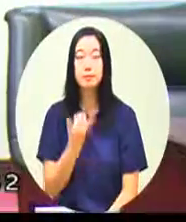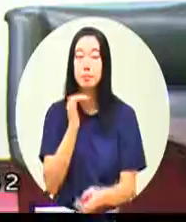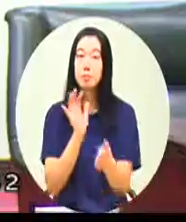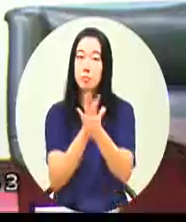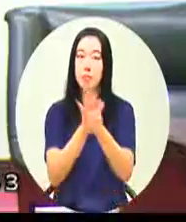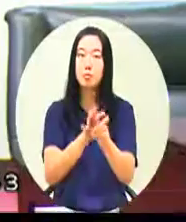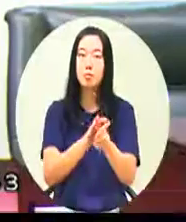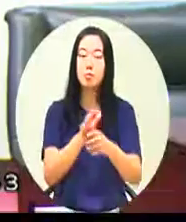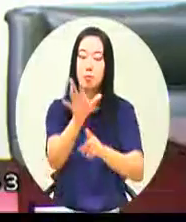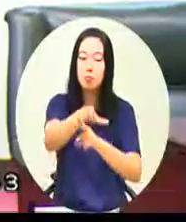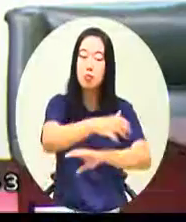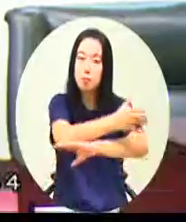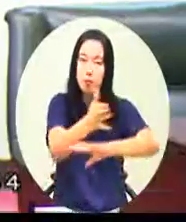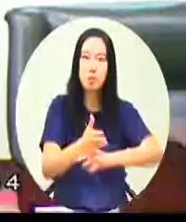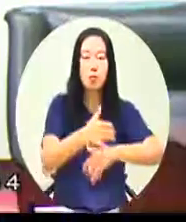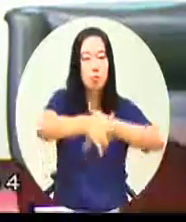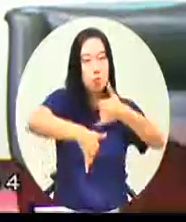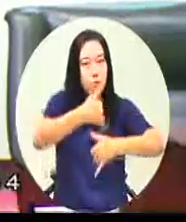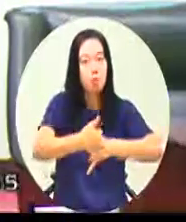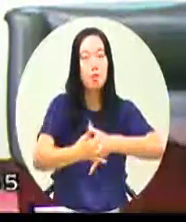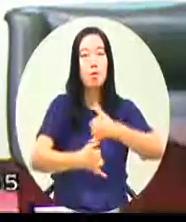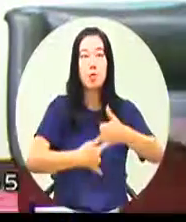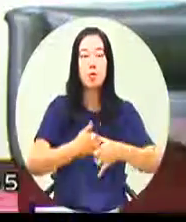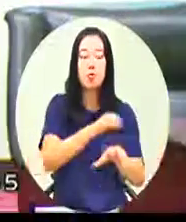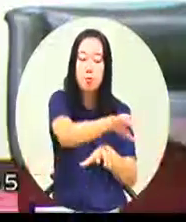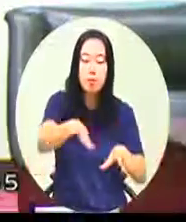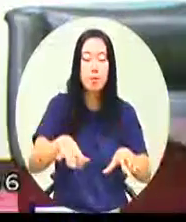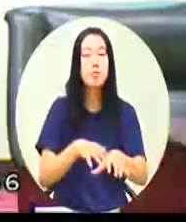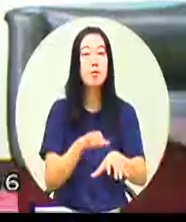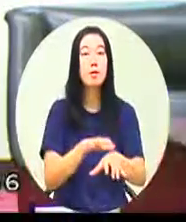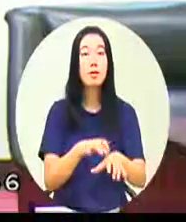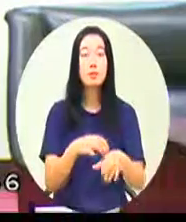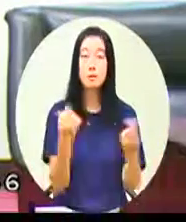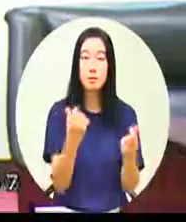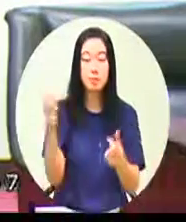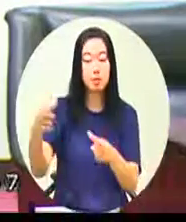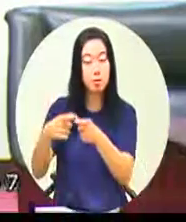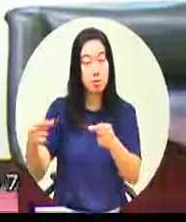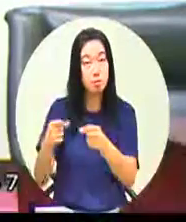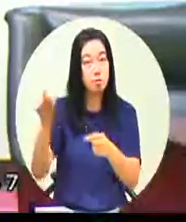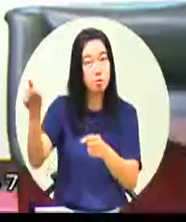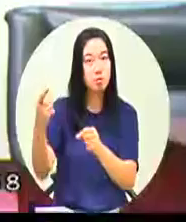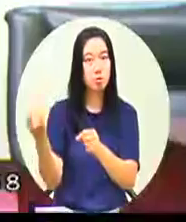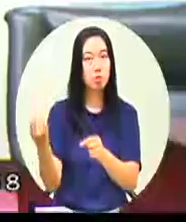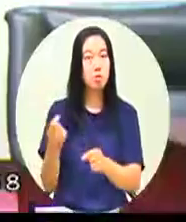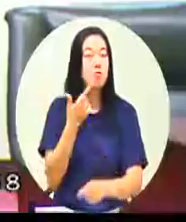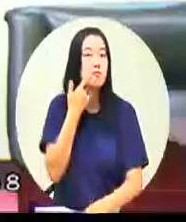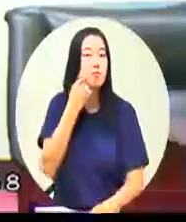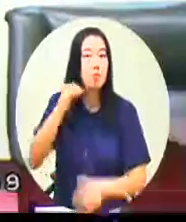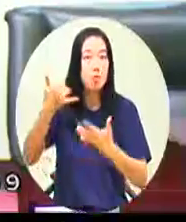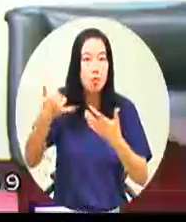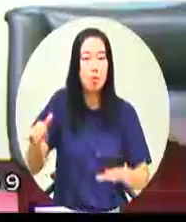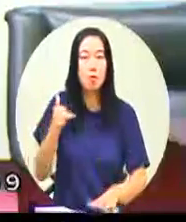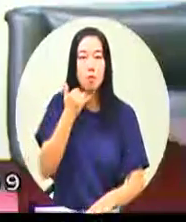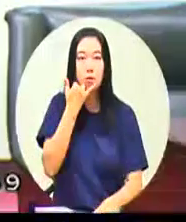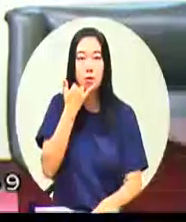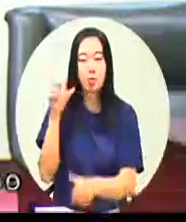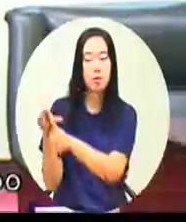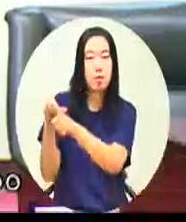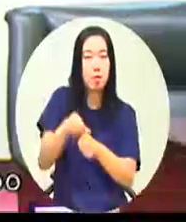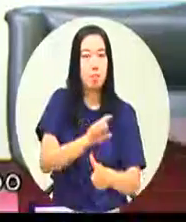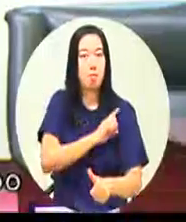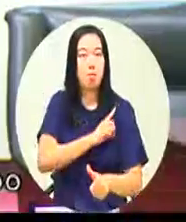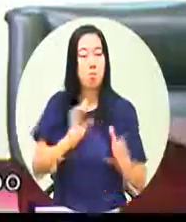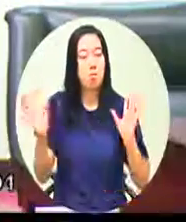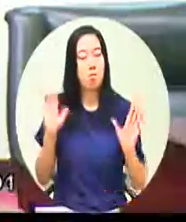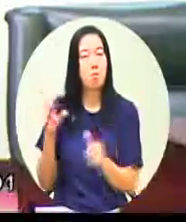识。当然伫遮，例如咱的日本嘛，足侪家长呢，拢会安排一定的